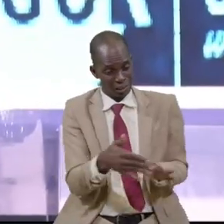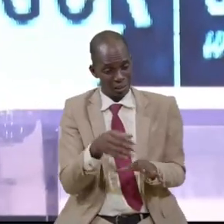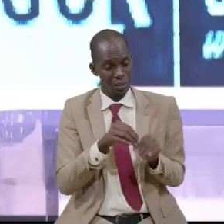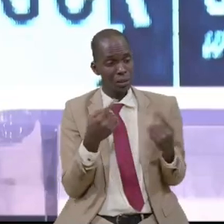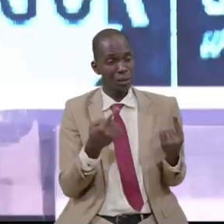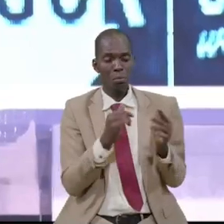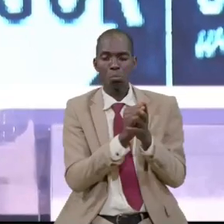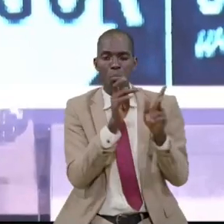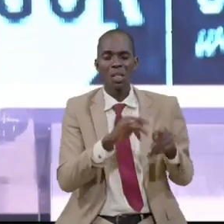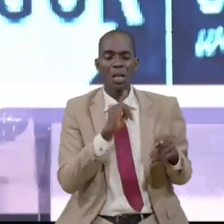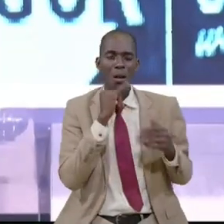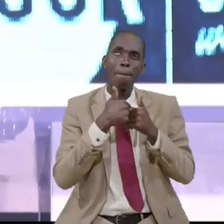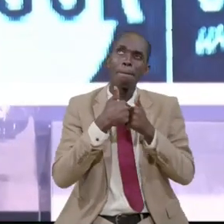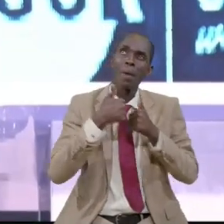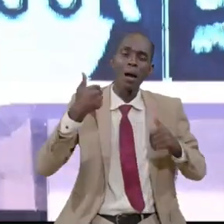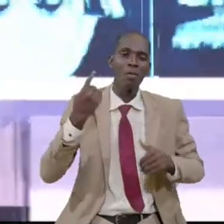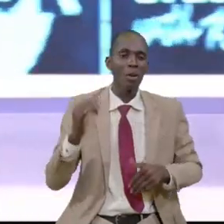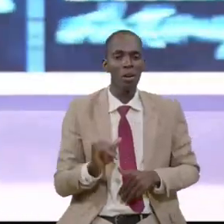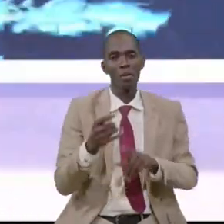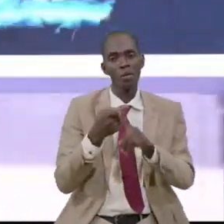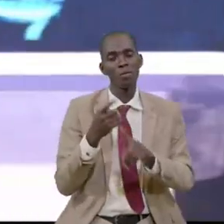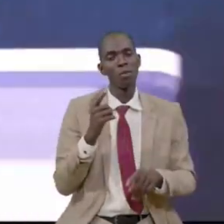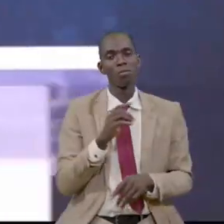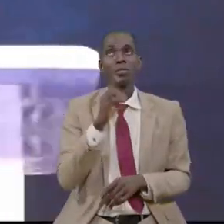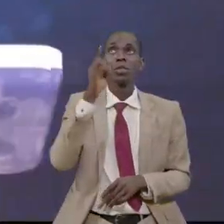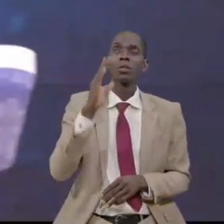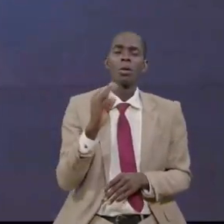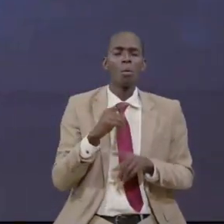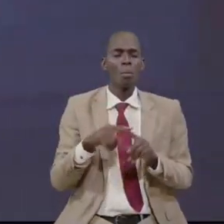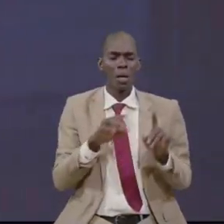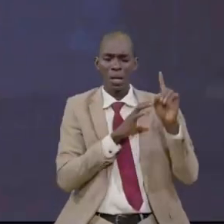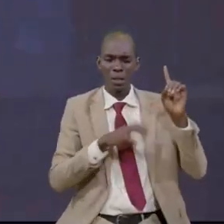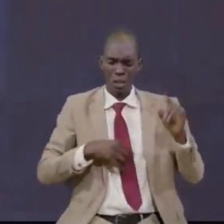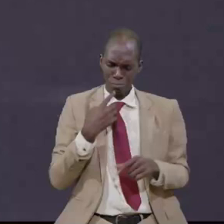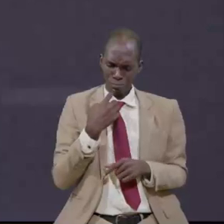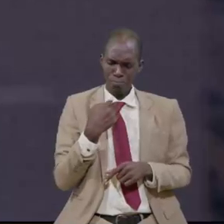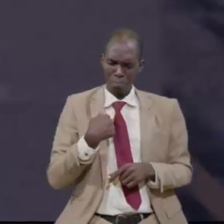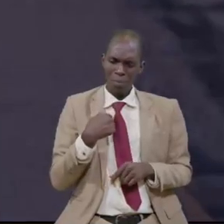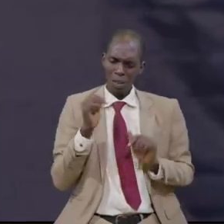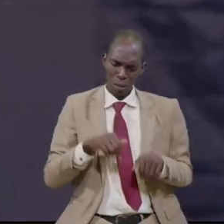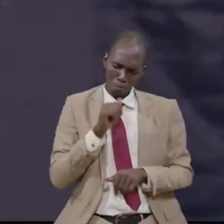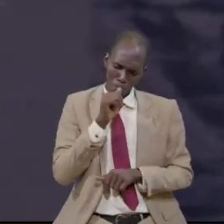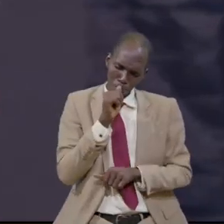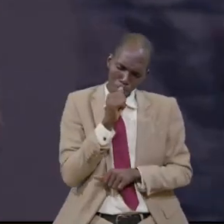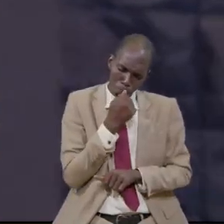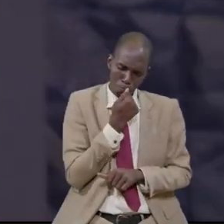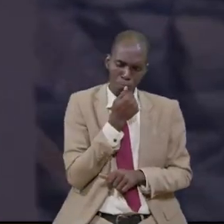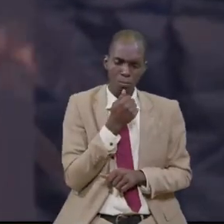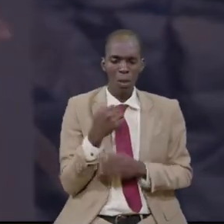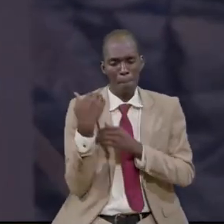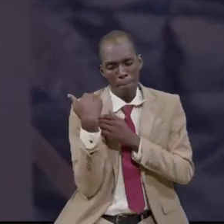Dieu. Mais moi, Christ, il dit, je peux porter cela et puis mourir pour